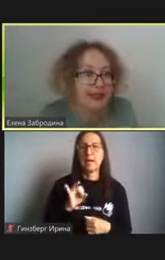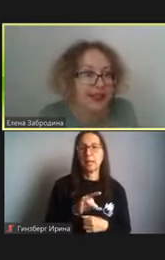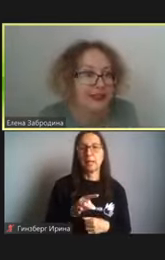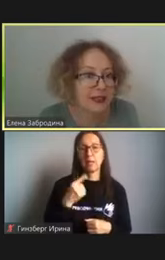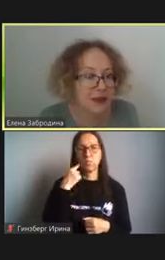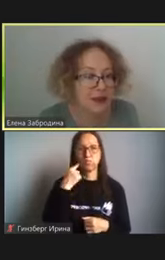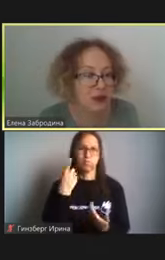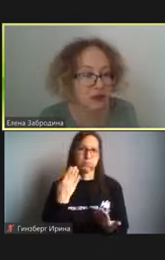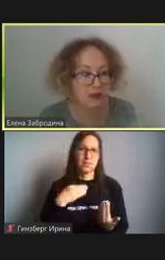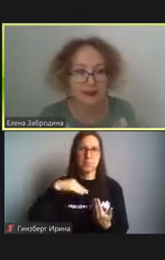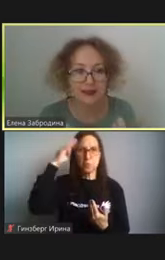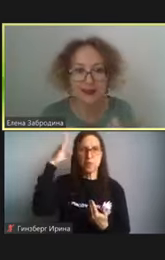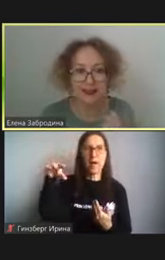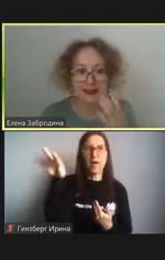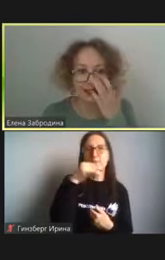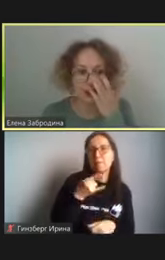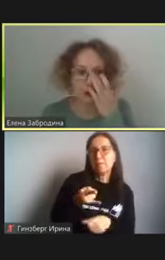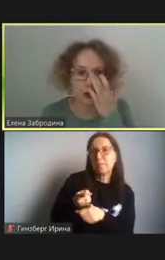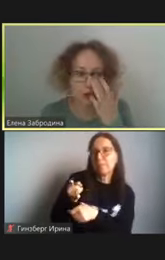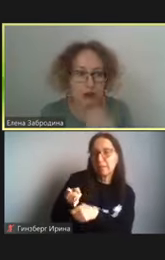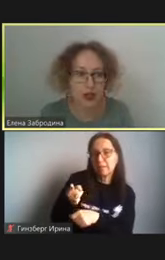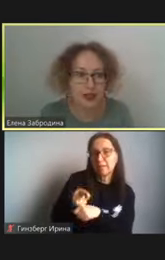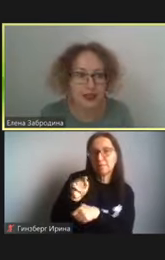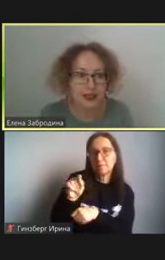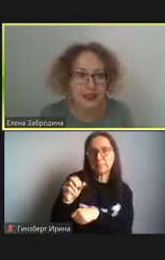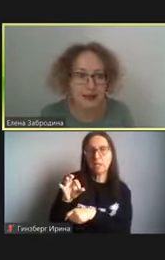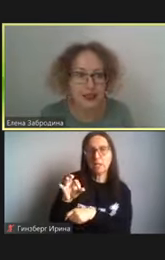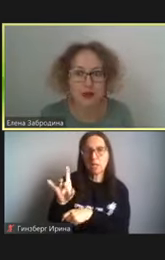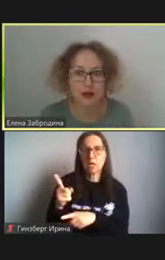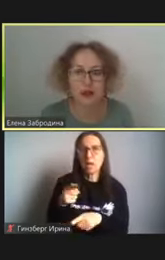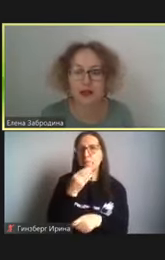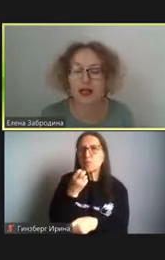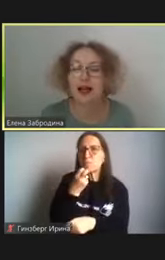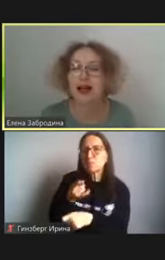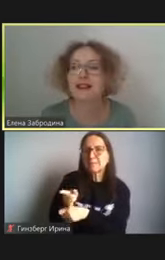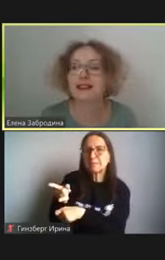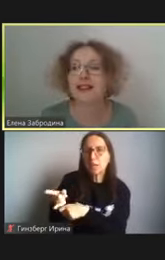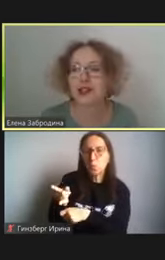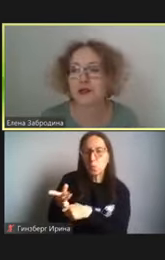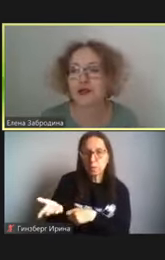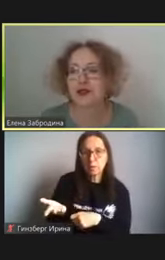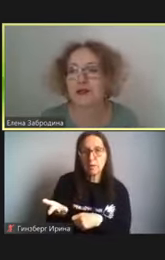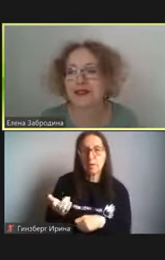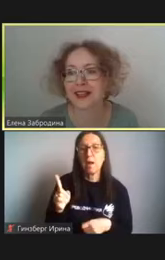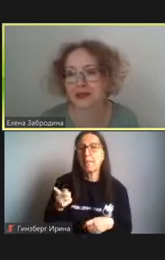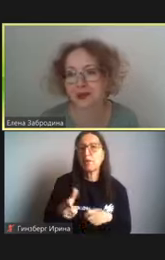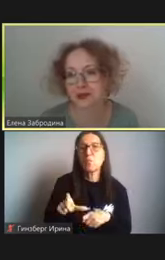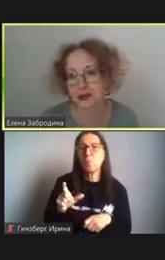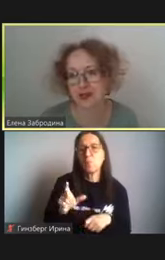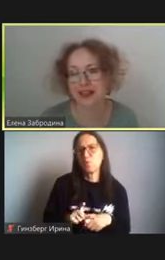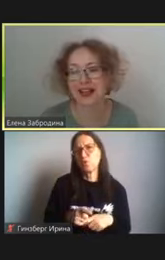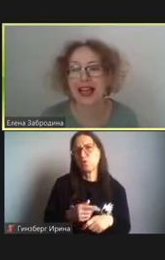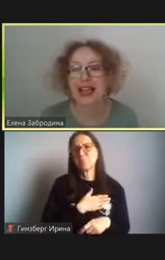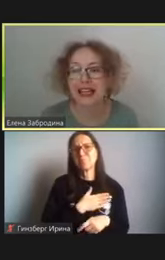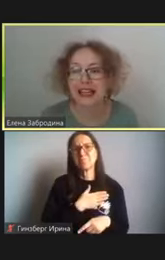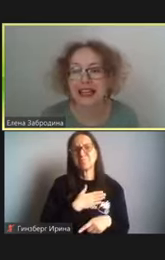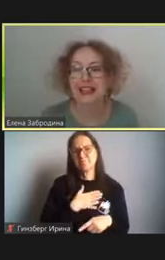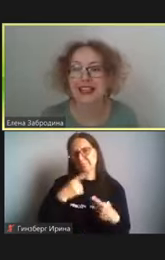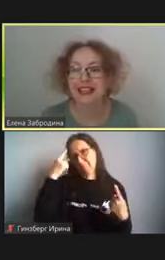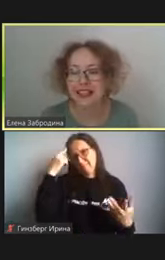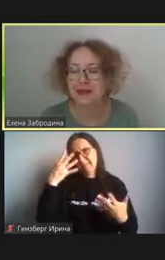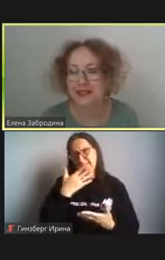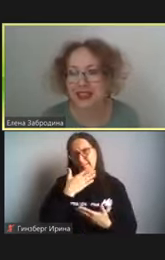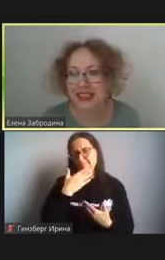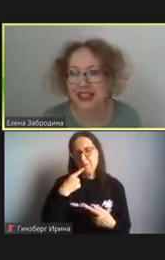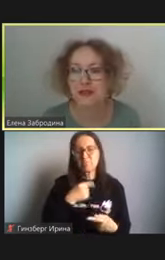А все над ним смеются, над сатиром. Почему же они над ним-то смеются? Да слишком уж он простодушен. И